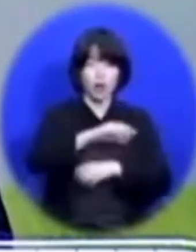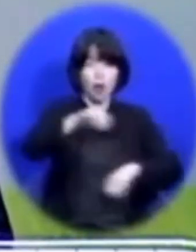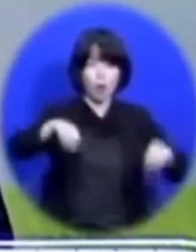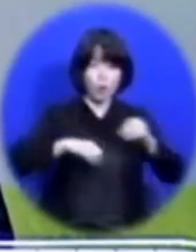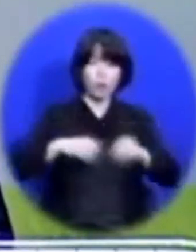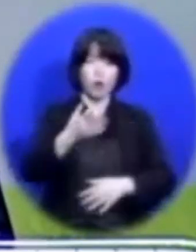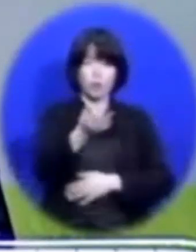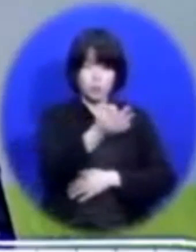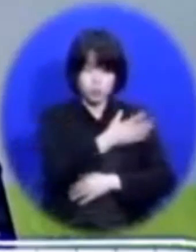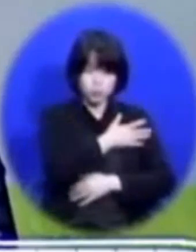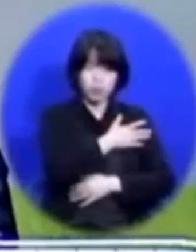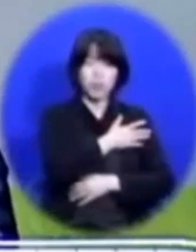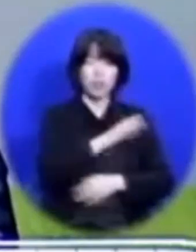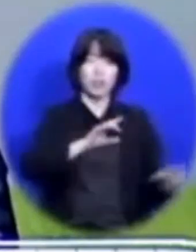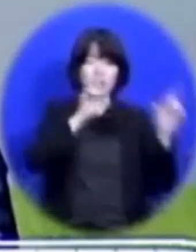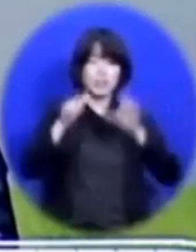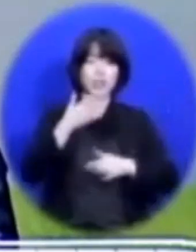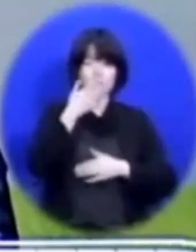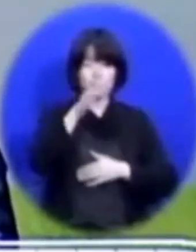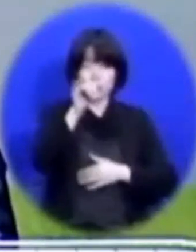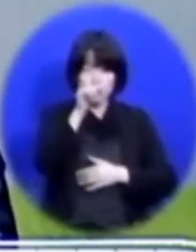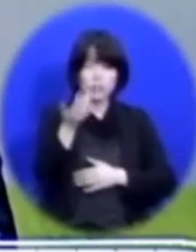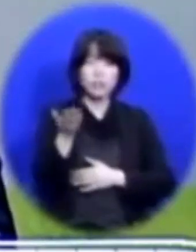살수도있었지만,